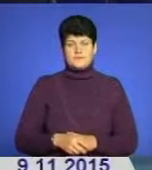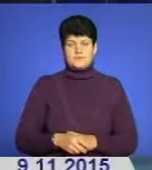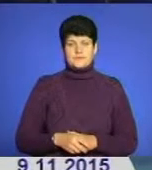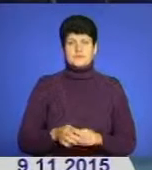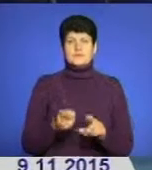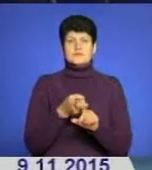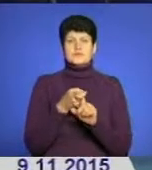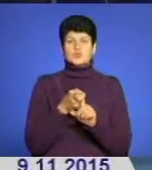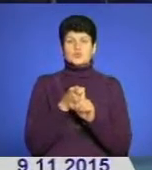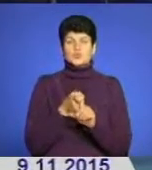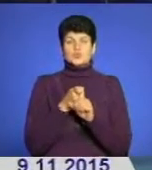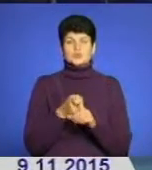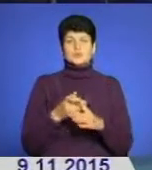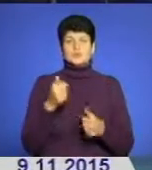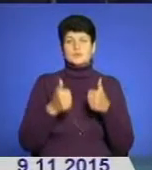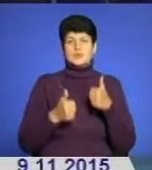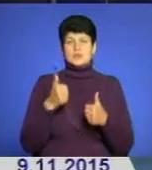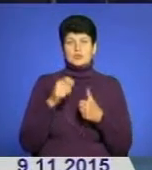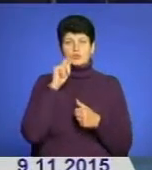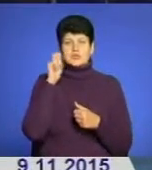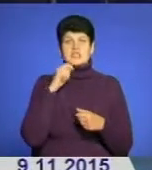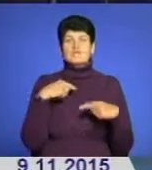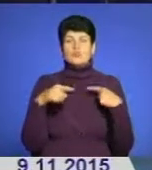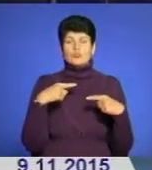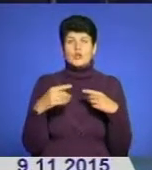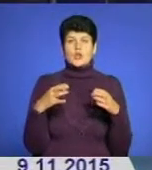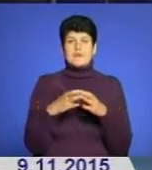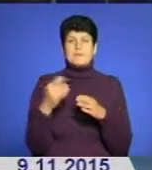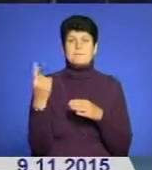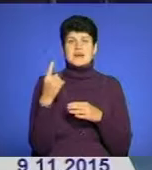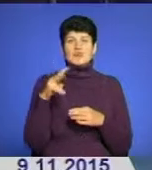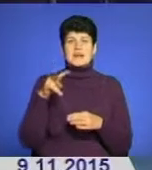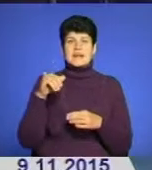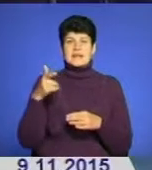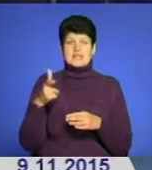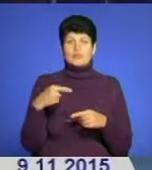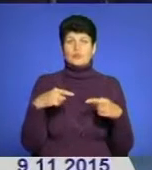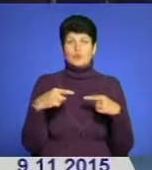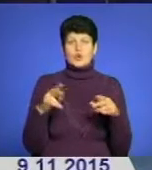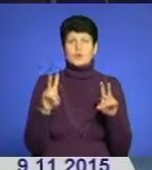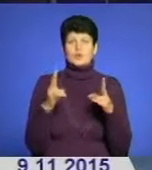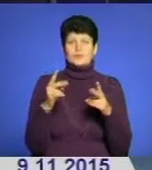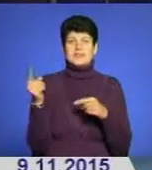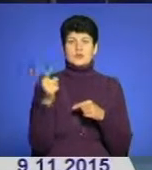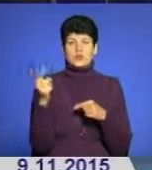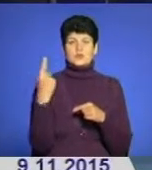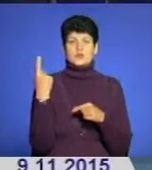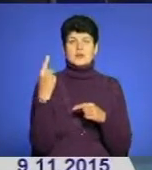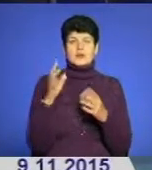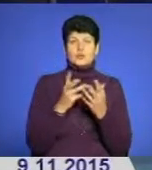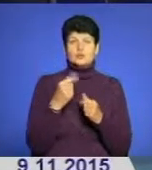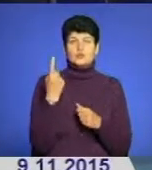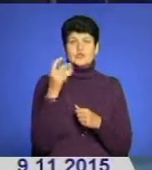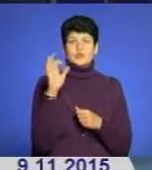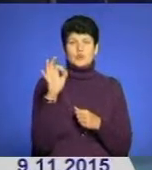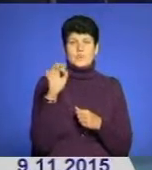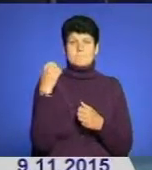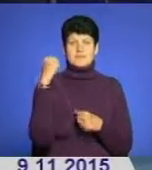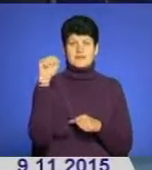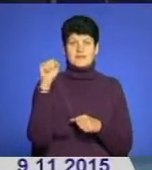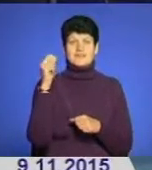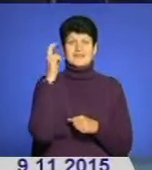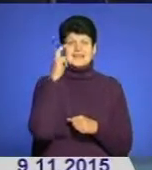У рамках чергового туру чемпіонату України з футболу серед команд першої ліги футбольний клуб «Тернопіль» з рахунком 1-0 переміг київський